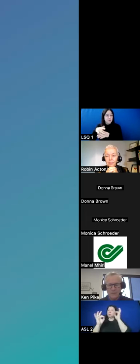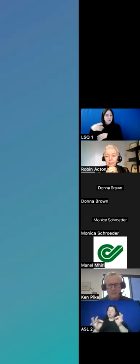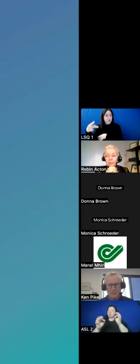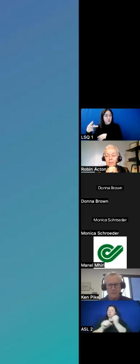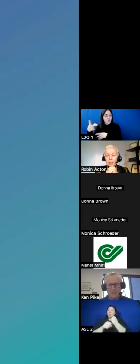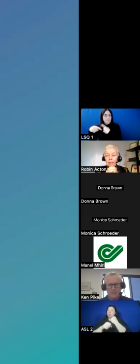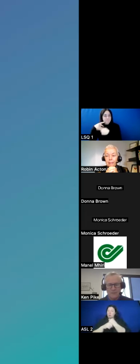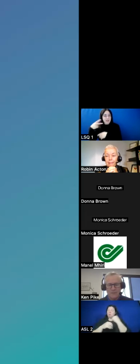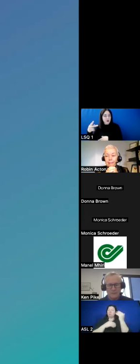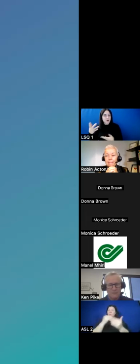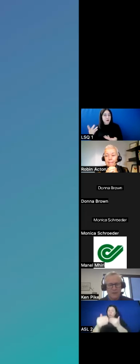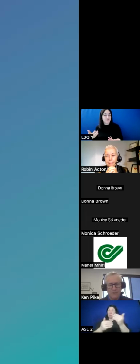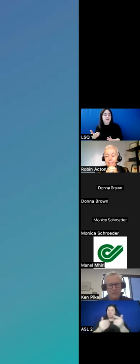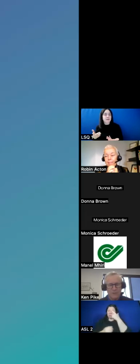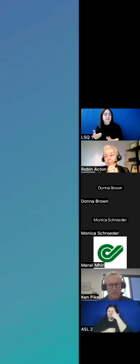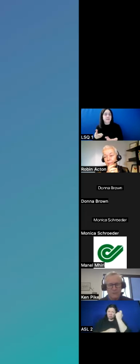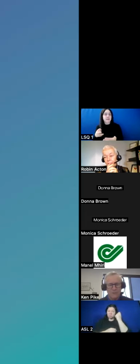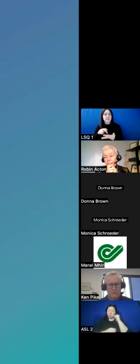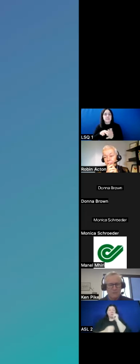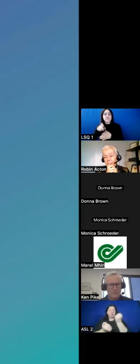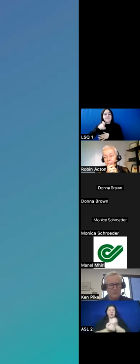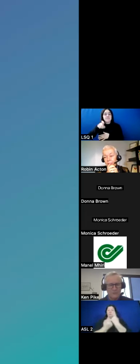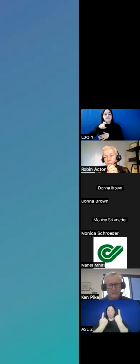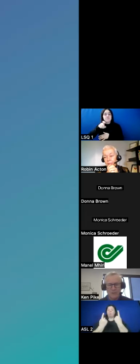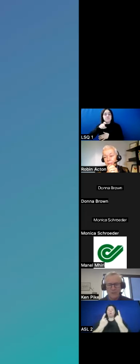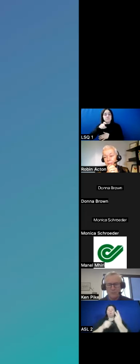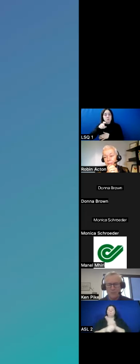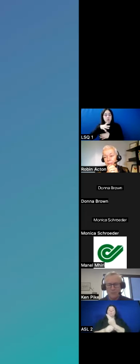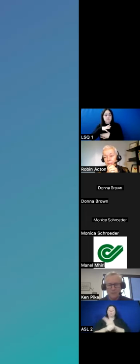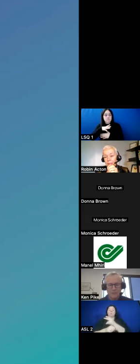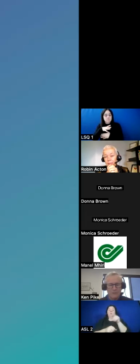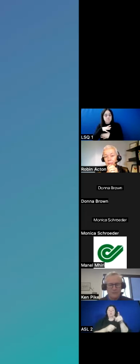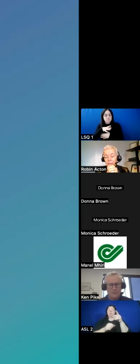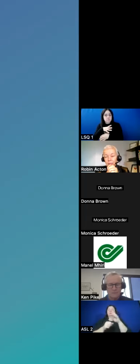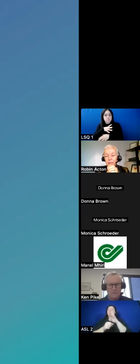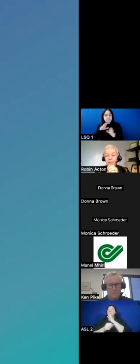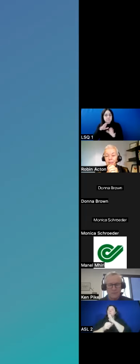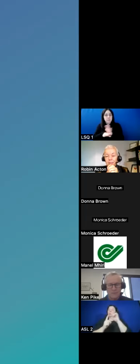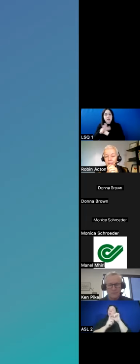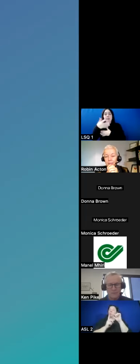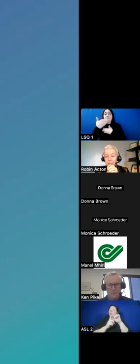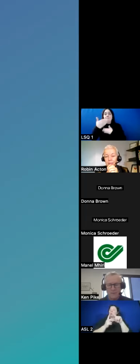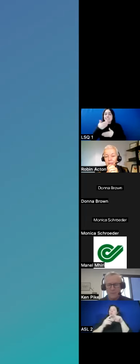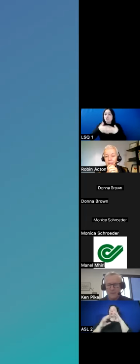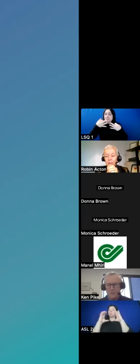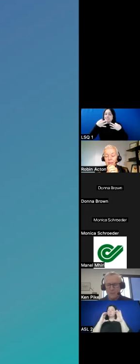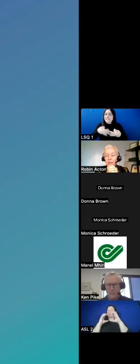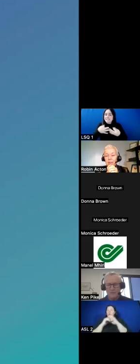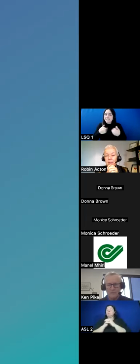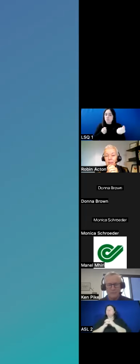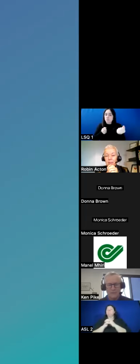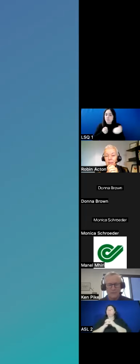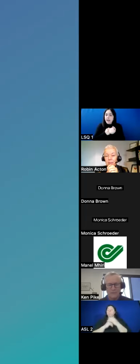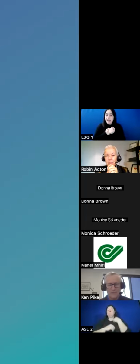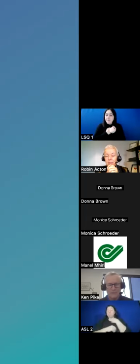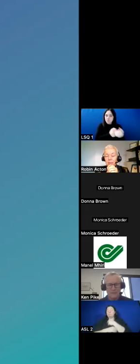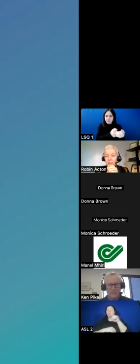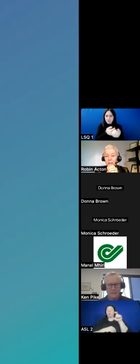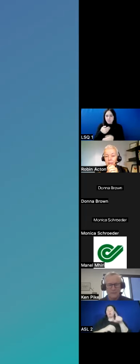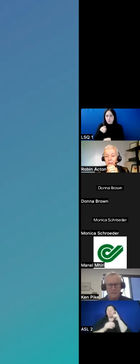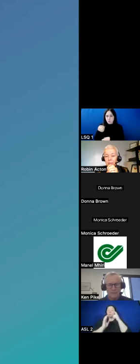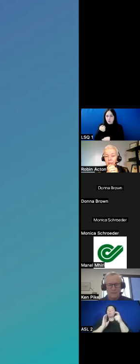Donc, ça devrait faire partie du processus de décision appuyée parce que tout le monde n'utilise pas